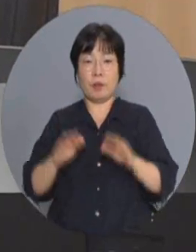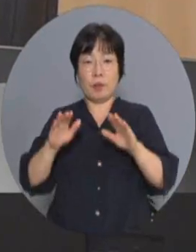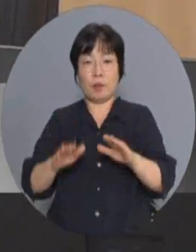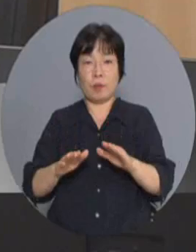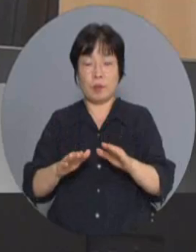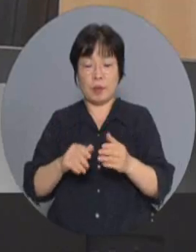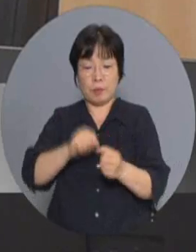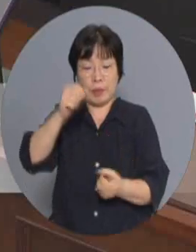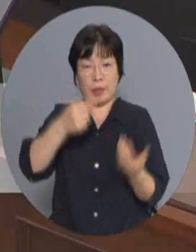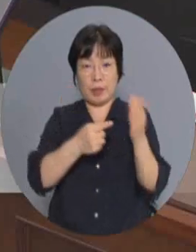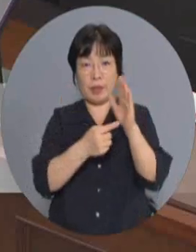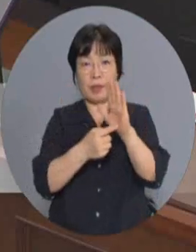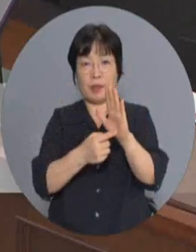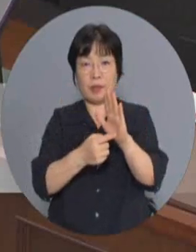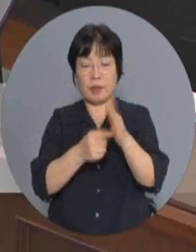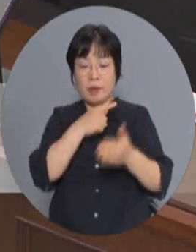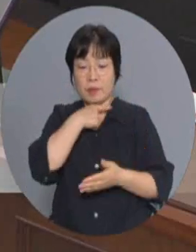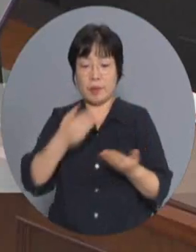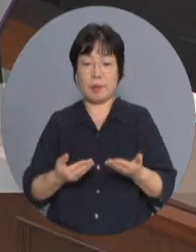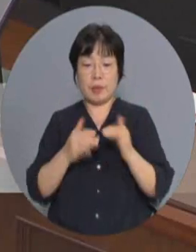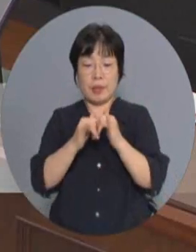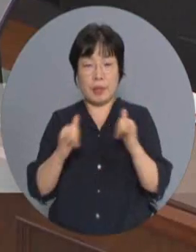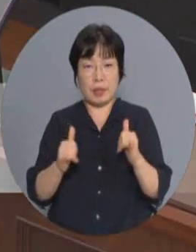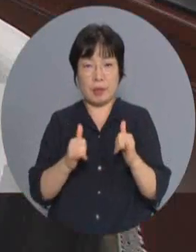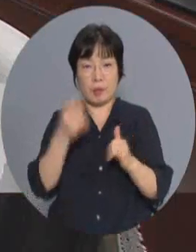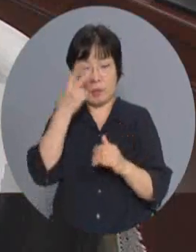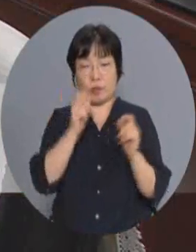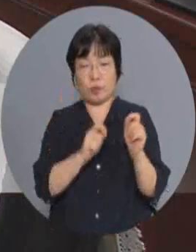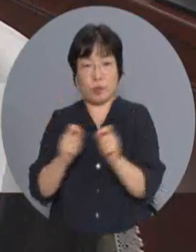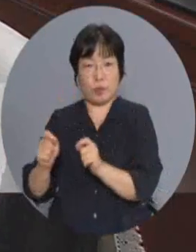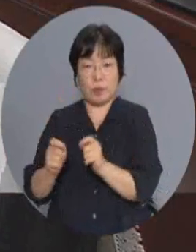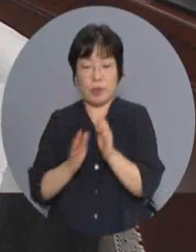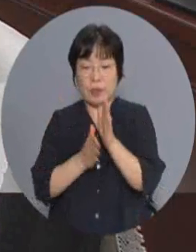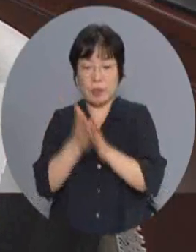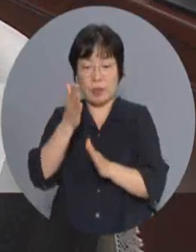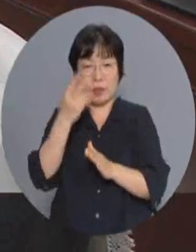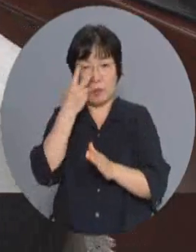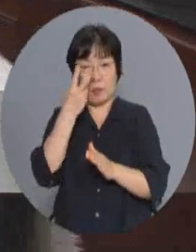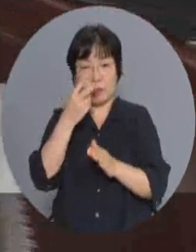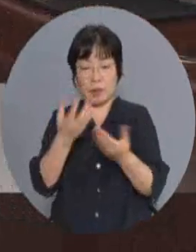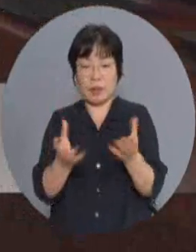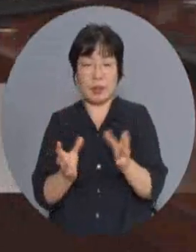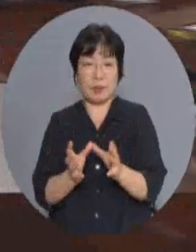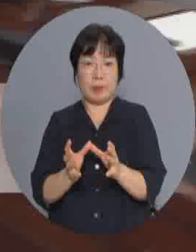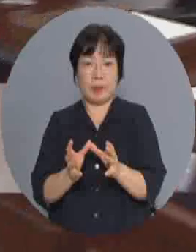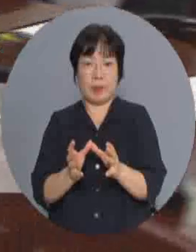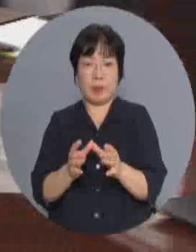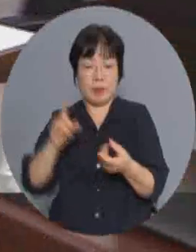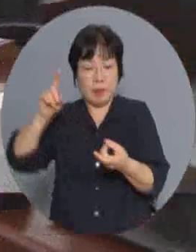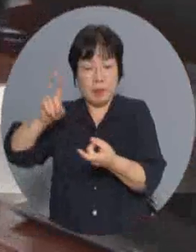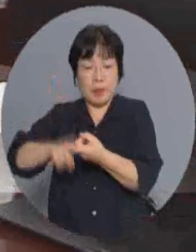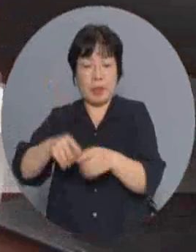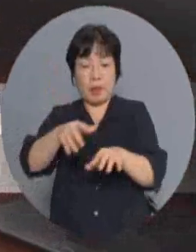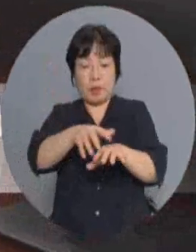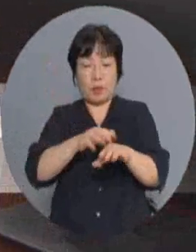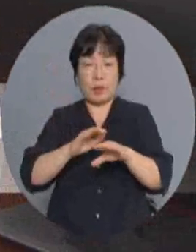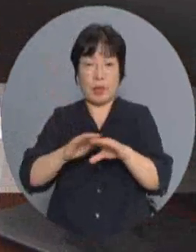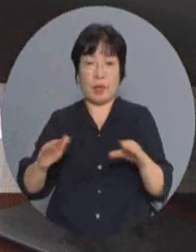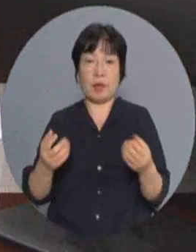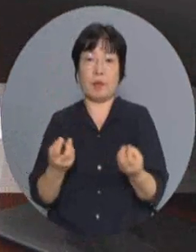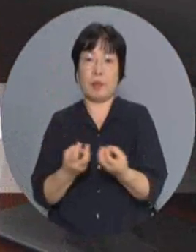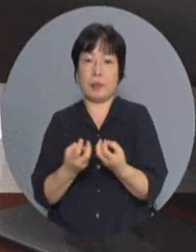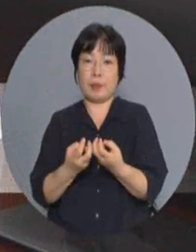오늘 결의안을 통해 희생자 심사지원과 진상조사보고서 작성 기획단의 편파적 구성 등을 해결할 수